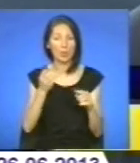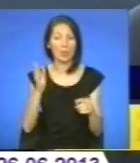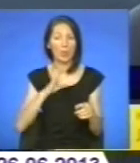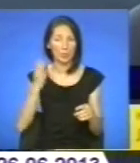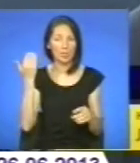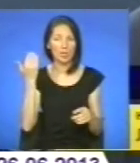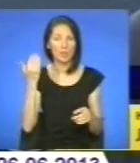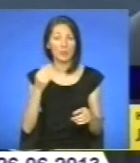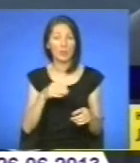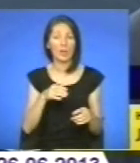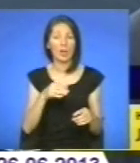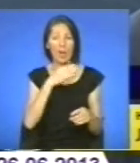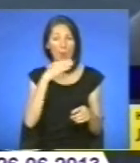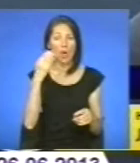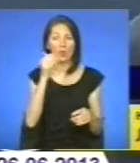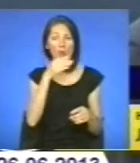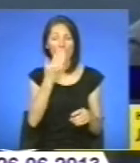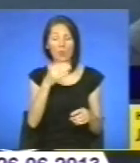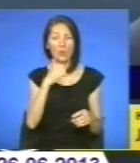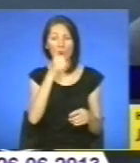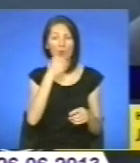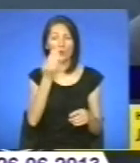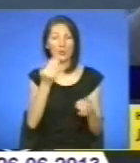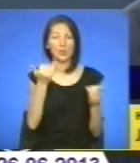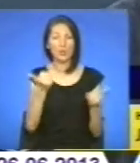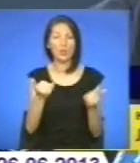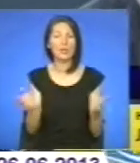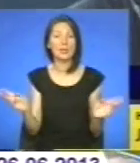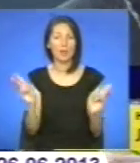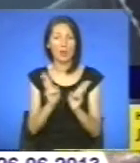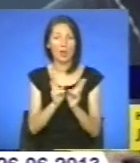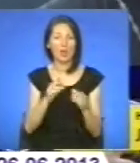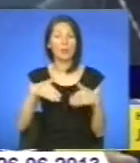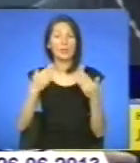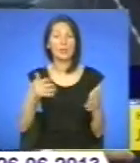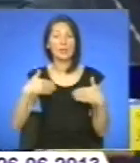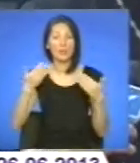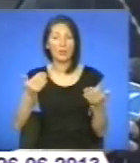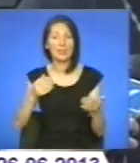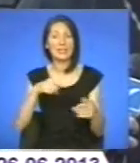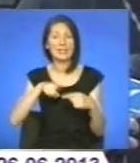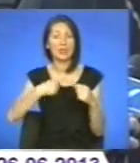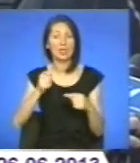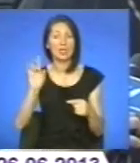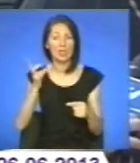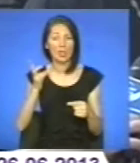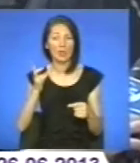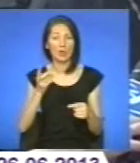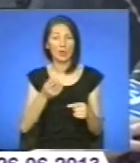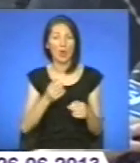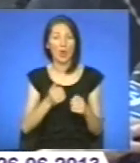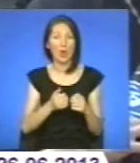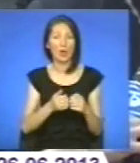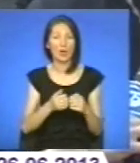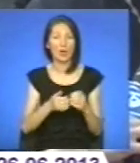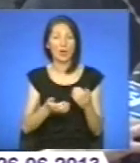сьогодні зібрали, але думаю, що проявити ініціативу і на слідуючій неділі. Я думаю, що так потихеньку ми... Тут же будеш кожен день, тиждень, а може, або